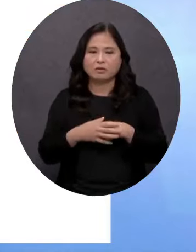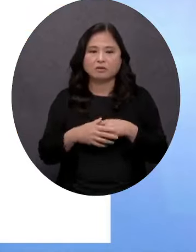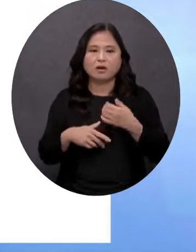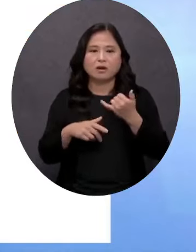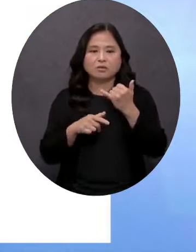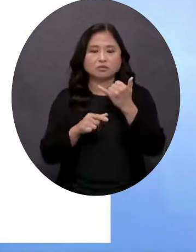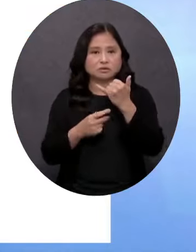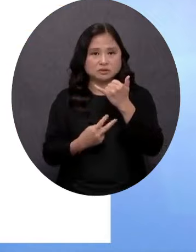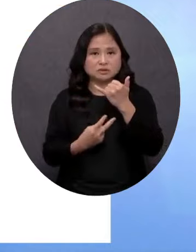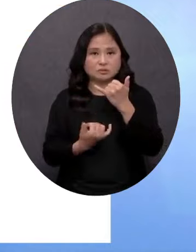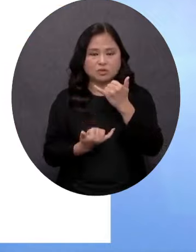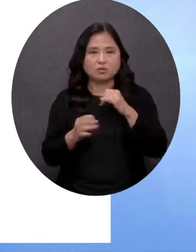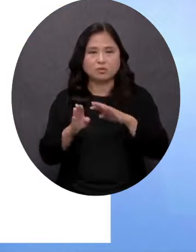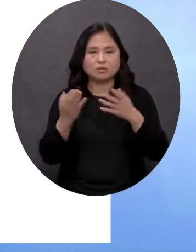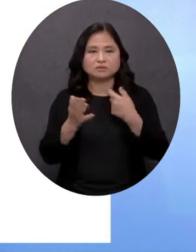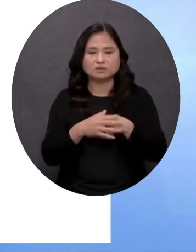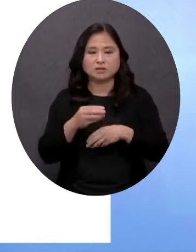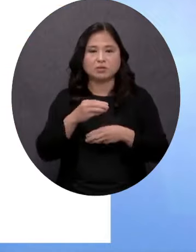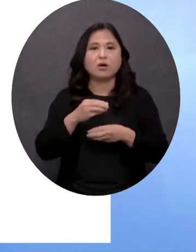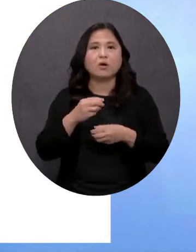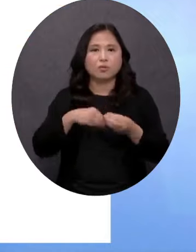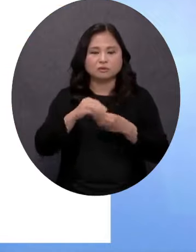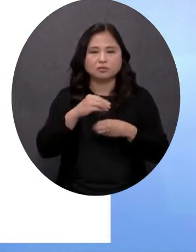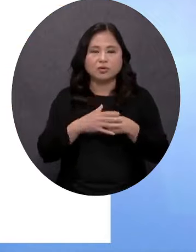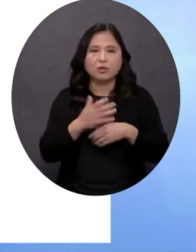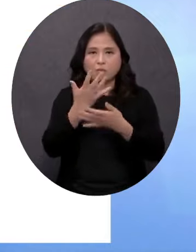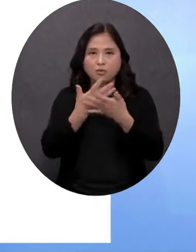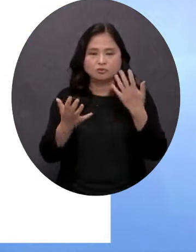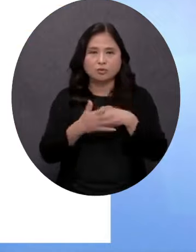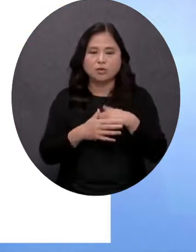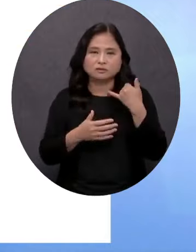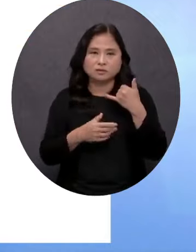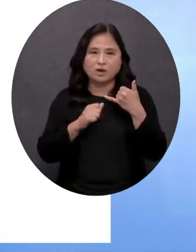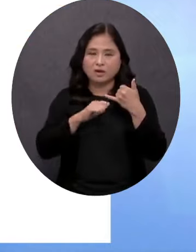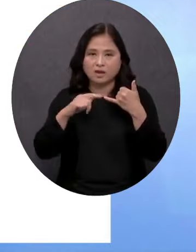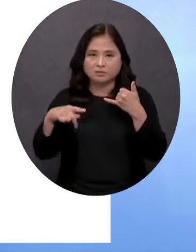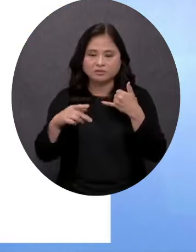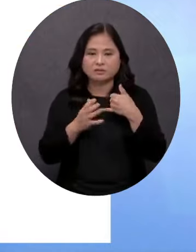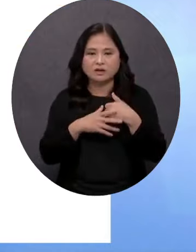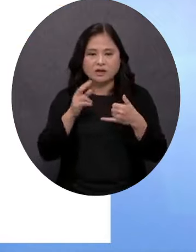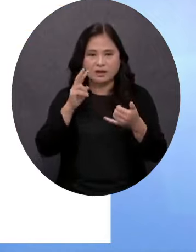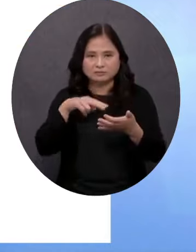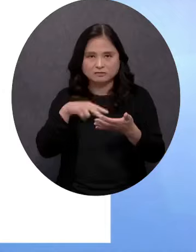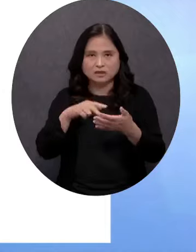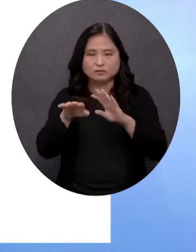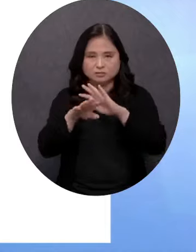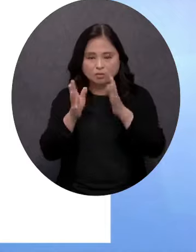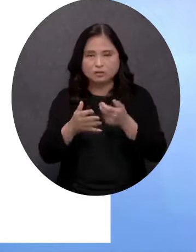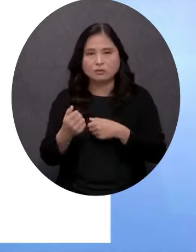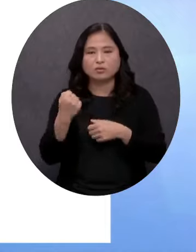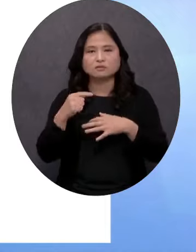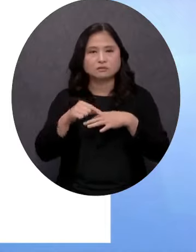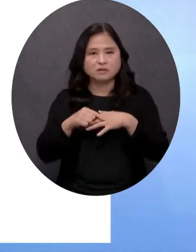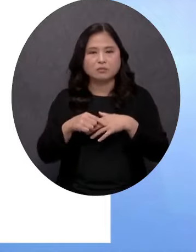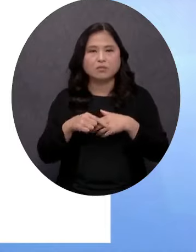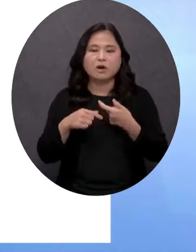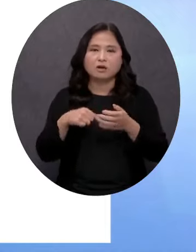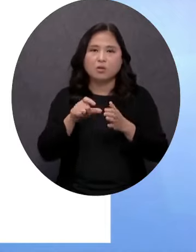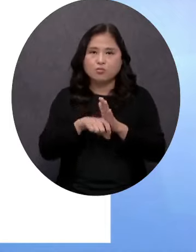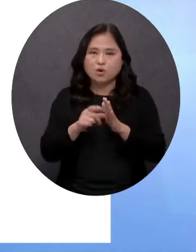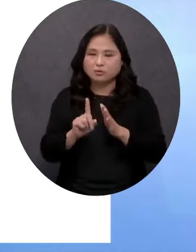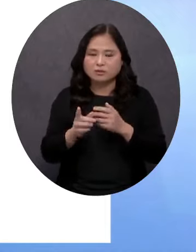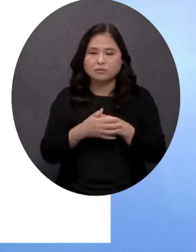投入运作，市民到时可以透过网上或手机应用程式一眼睇晒所有强积金户口的表现，随